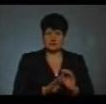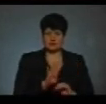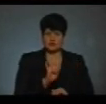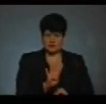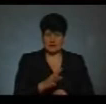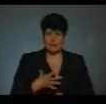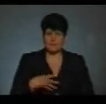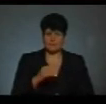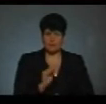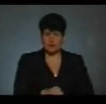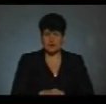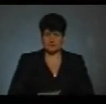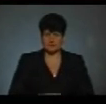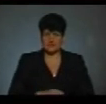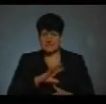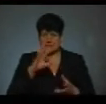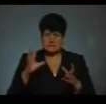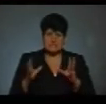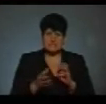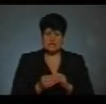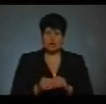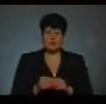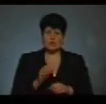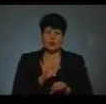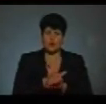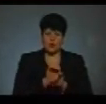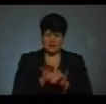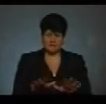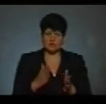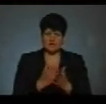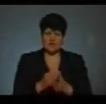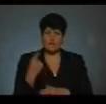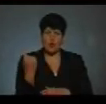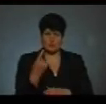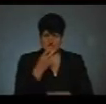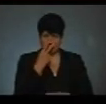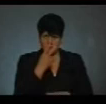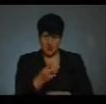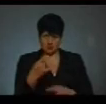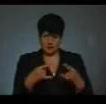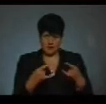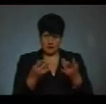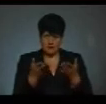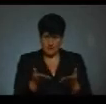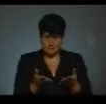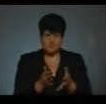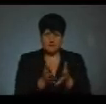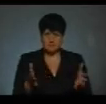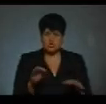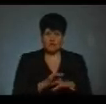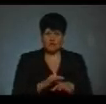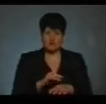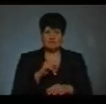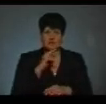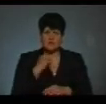174 людини померли. Загалом коронавірус лабораторно підтвердили в таких областях, їх ви бачите на екрані. Найбільше хворих у